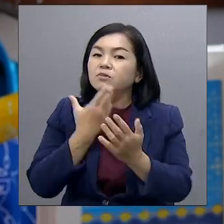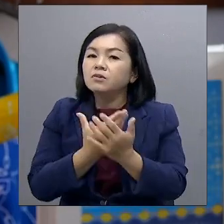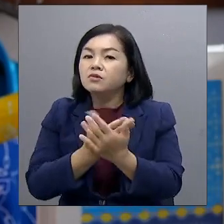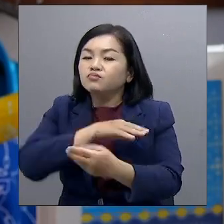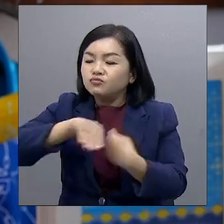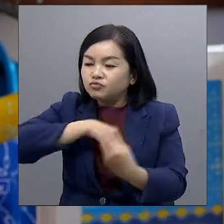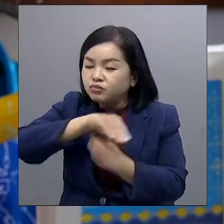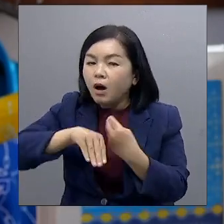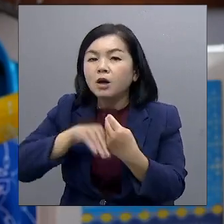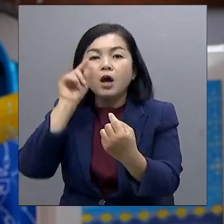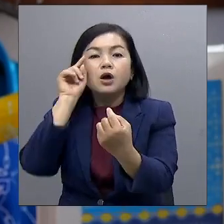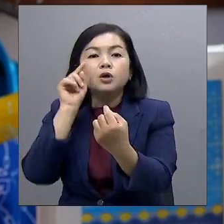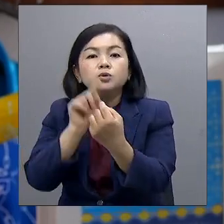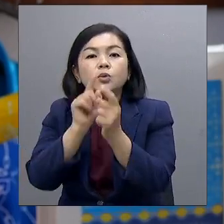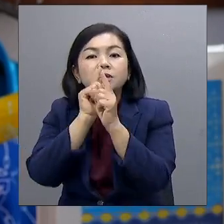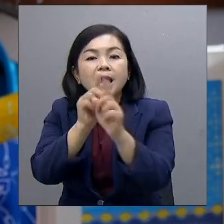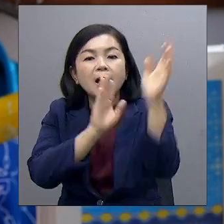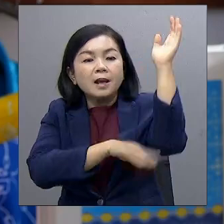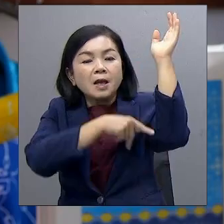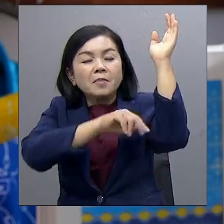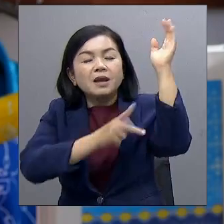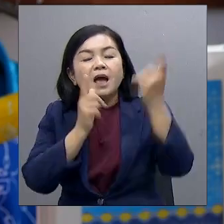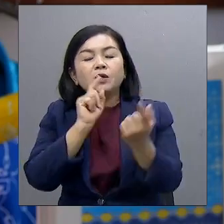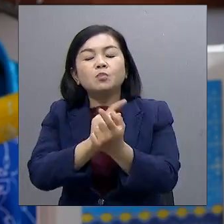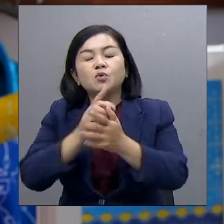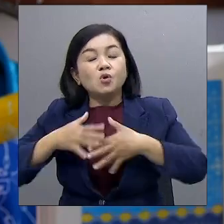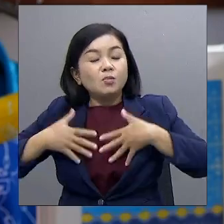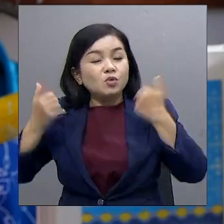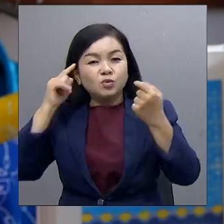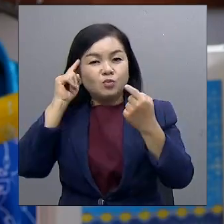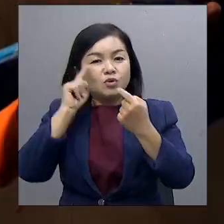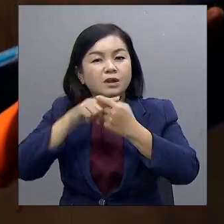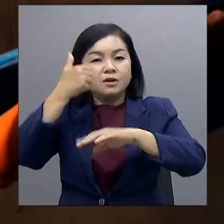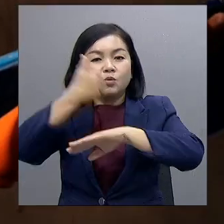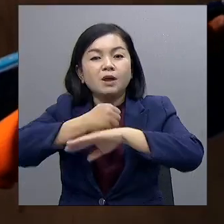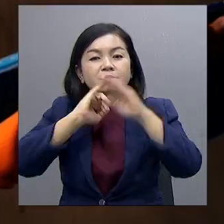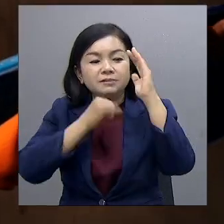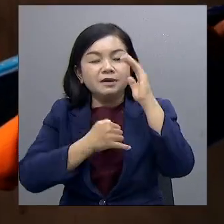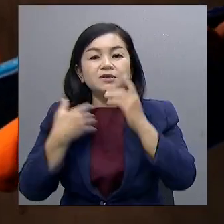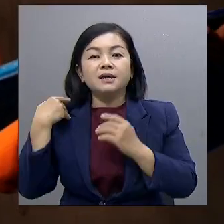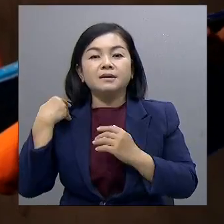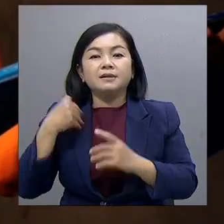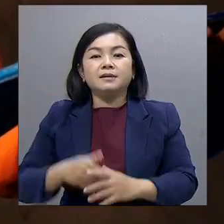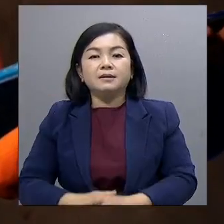สมกับเป็นเมืองพังงาผาสุกค่ะตามนโยบายของท่านผู้ว่า